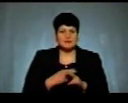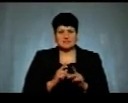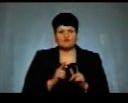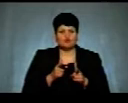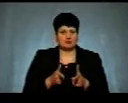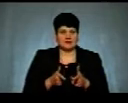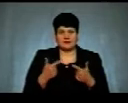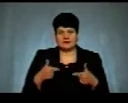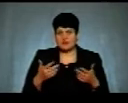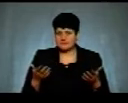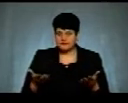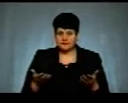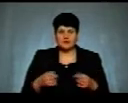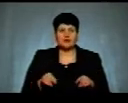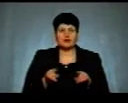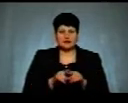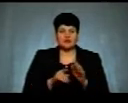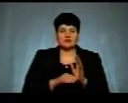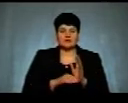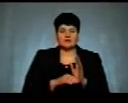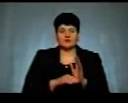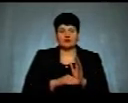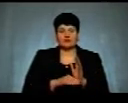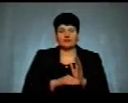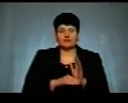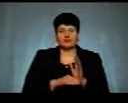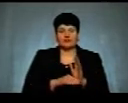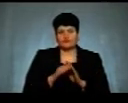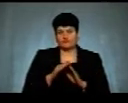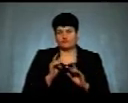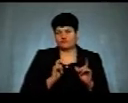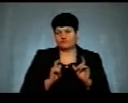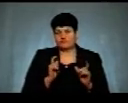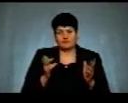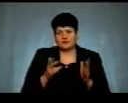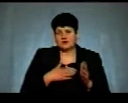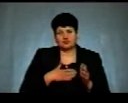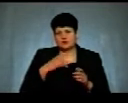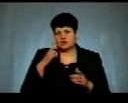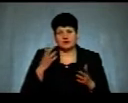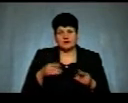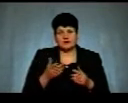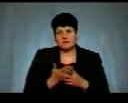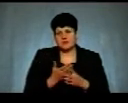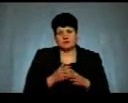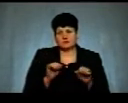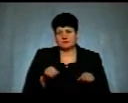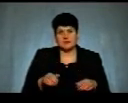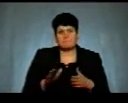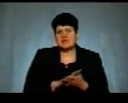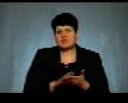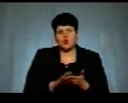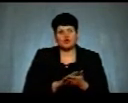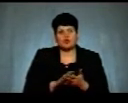іспитів, так і у вишах, любому виші нашої держави на пільгових засадах, безкоштовно,